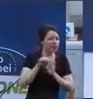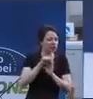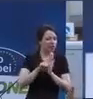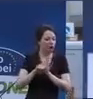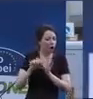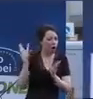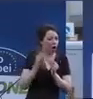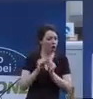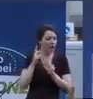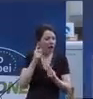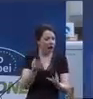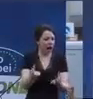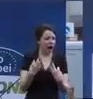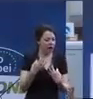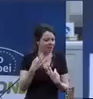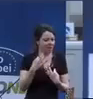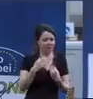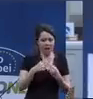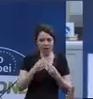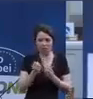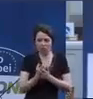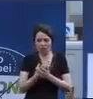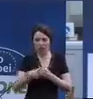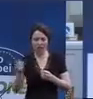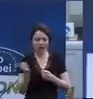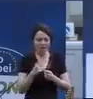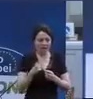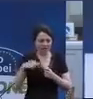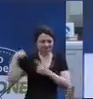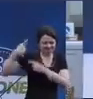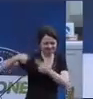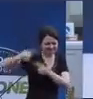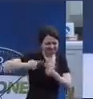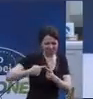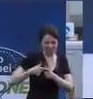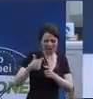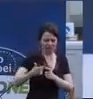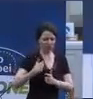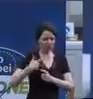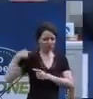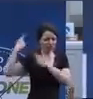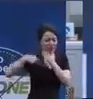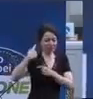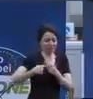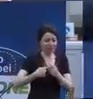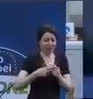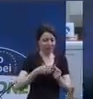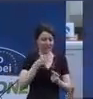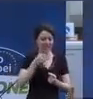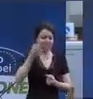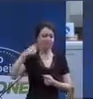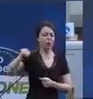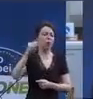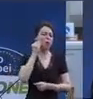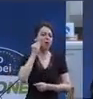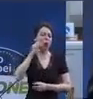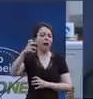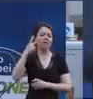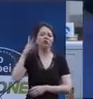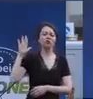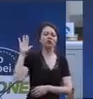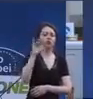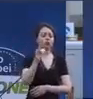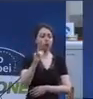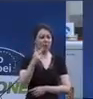di quello che arriva di quello che viene del retaggio di questo grande paese che non è le buffonate che vedete tutti i giorni